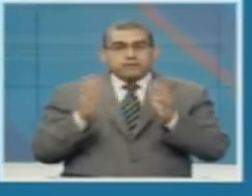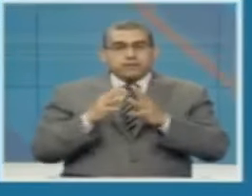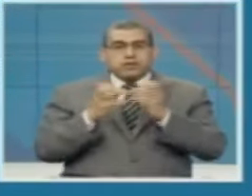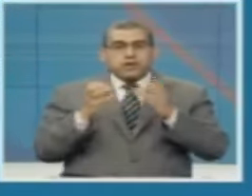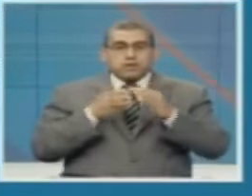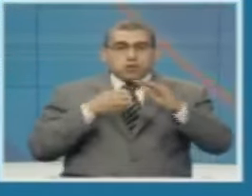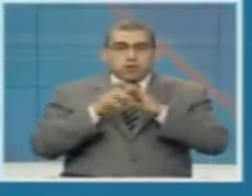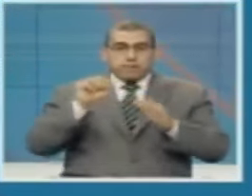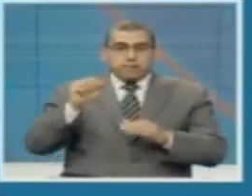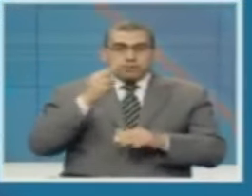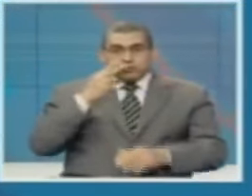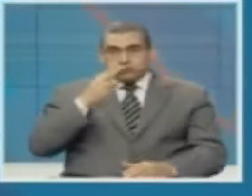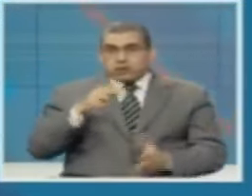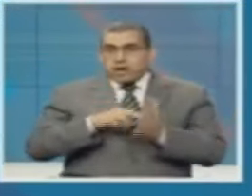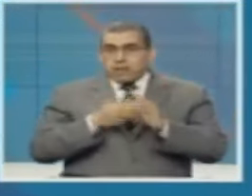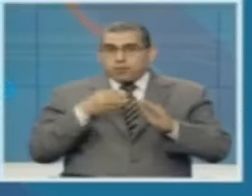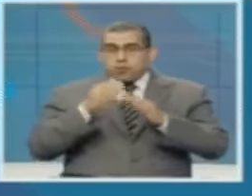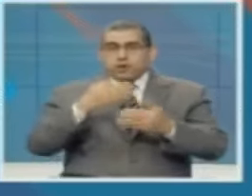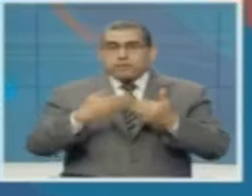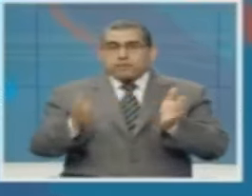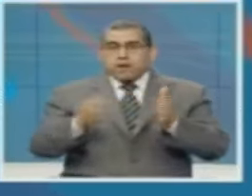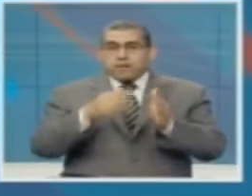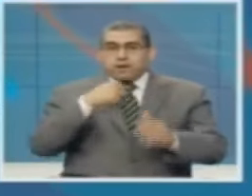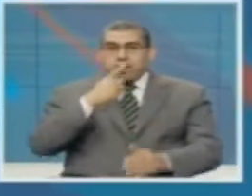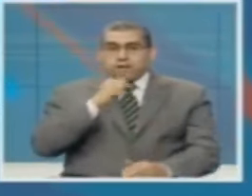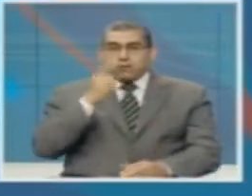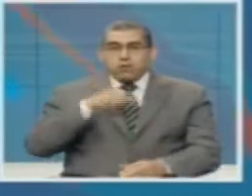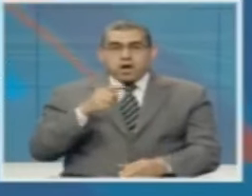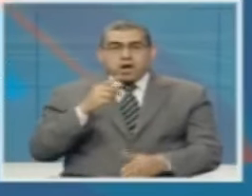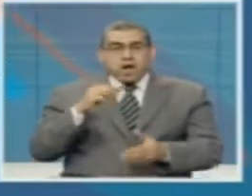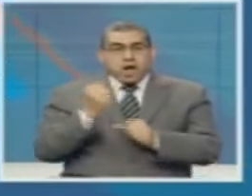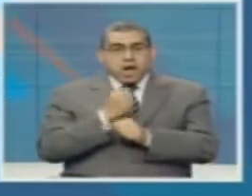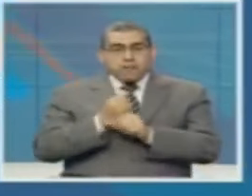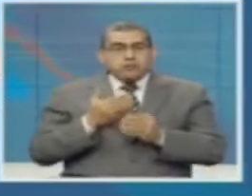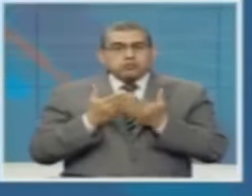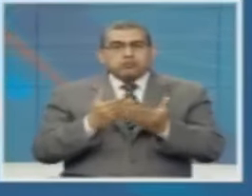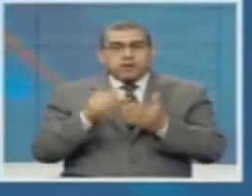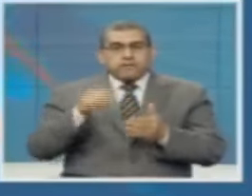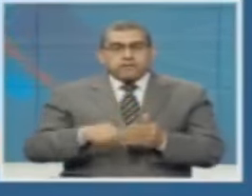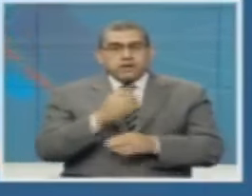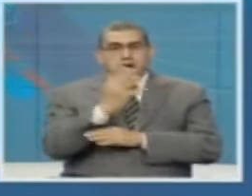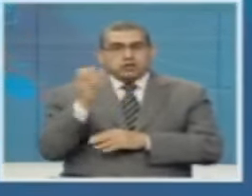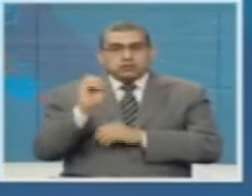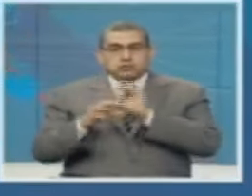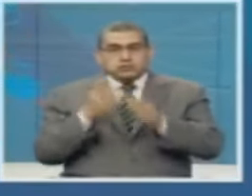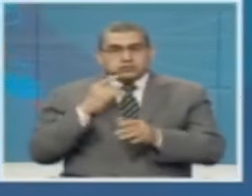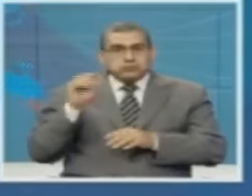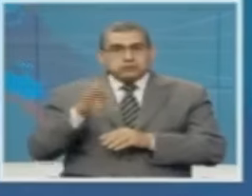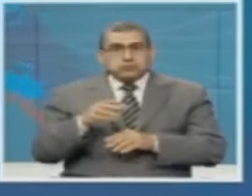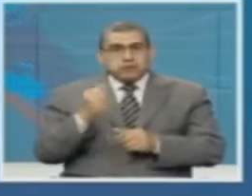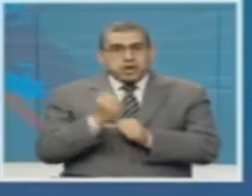التفاصيل والمشهد لديك عند المعبر وحركة المساعدات وإنفاذ المساعدات وأيضا